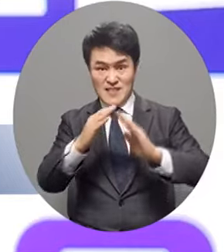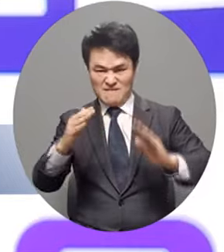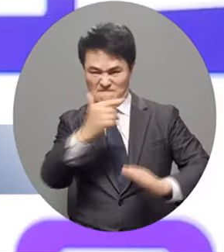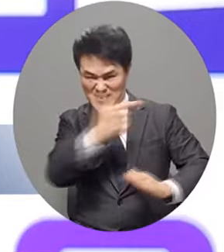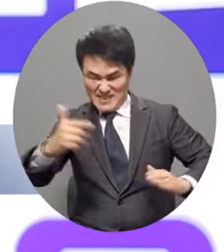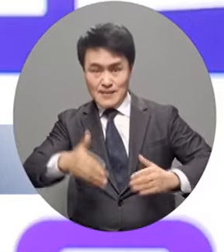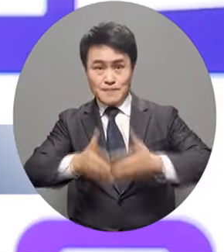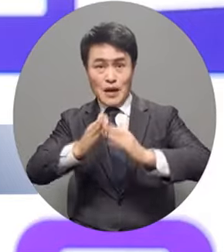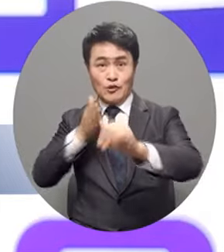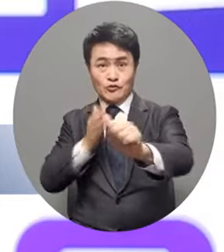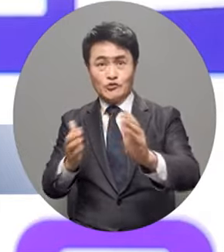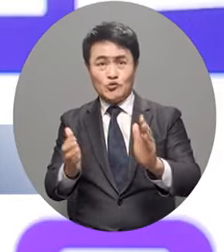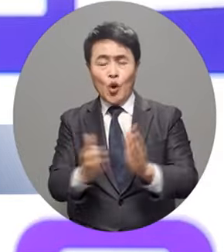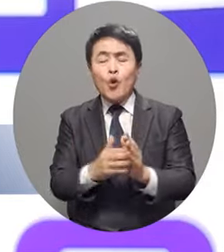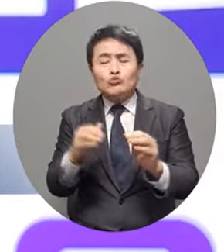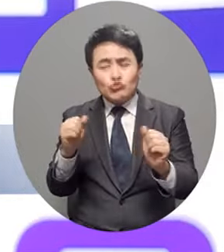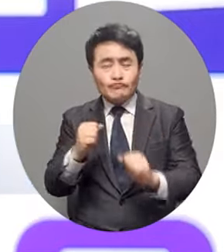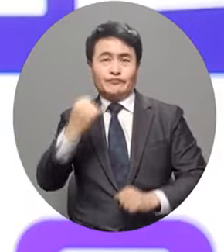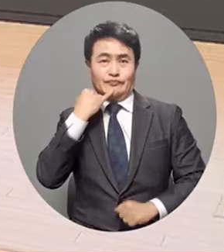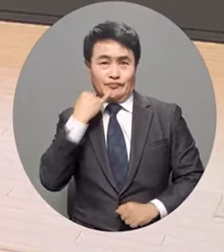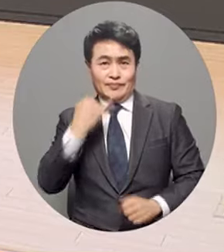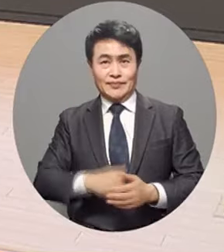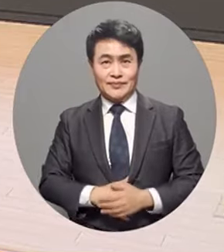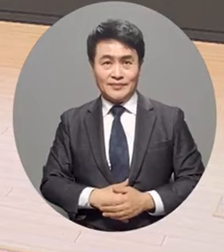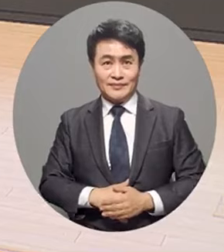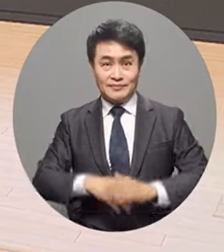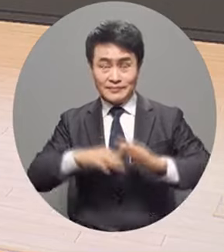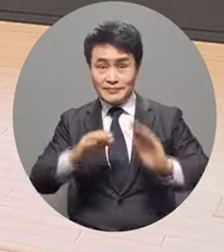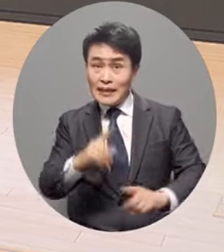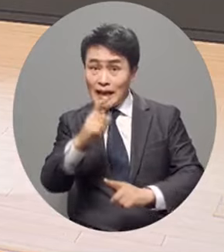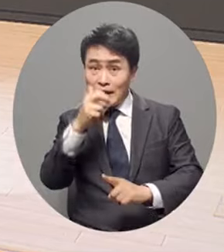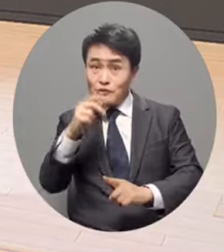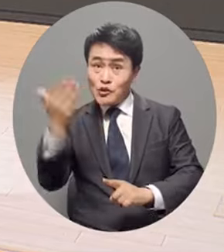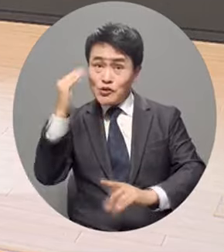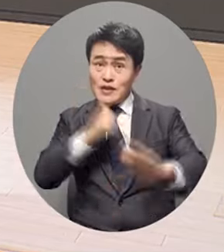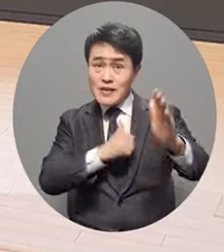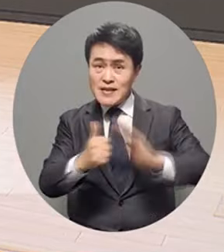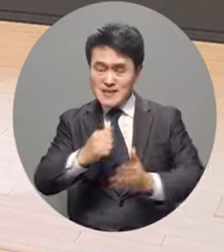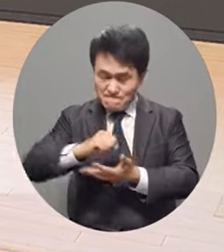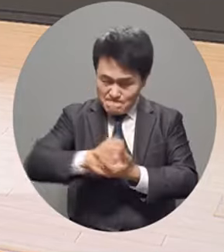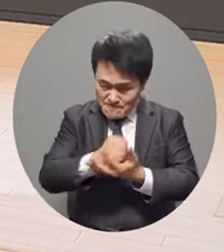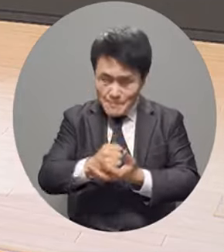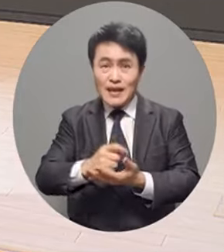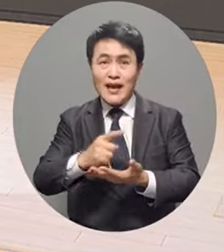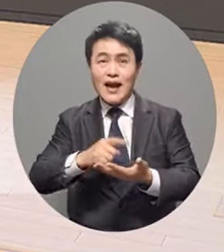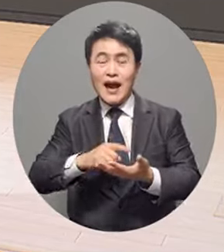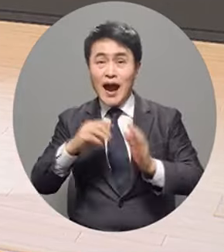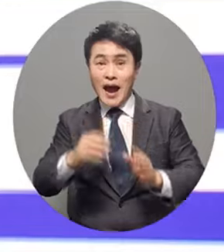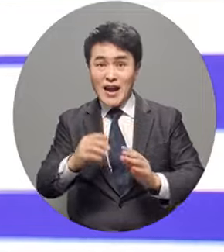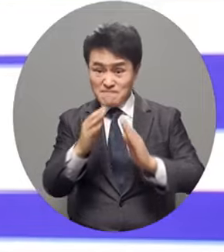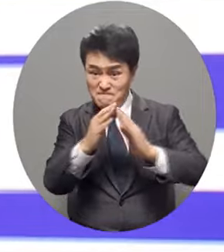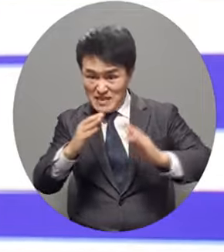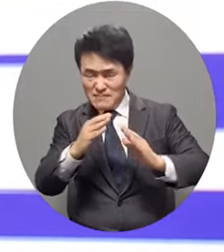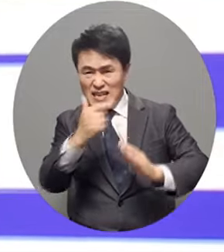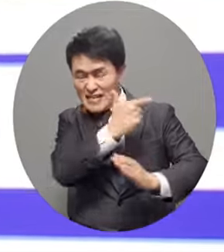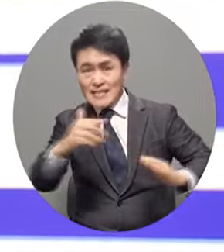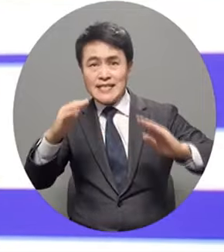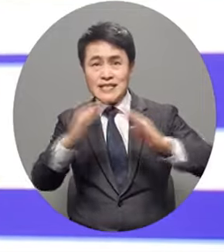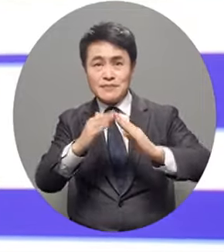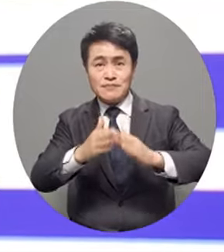쳐주십시오. 좀 추우면 어떻습니까? 이준석 전 대표도 비빔밥을 예로 들어 빅텐트보다 큰 집을